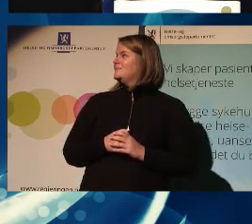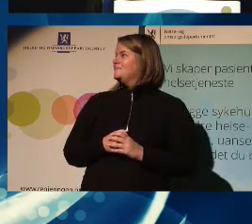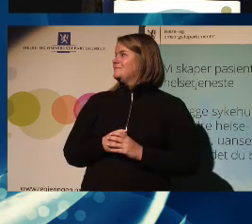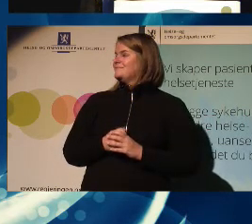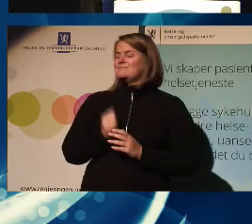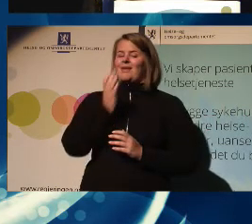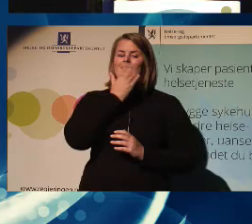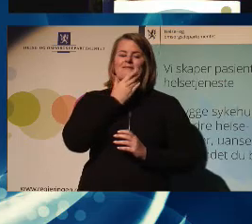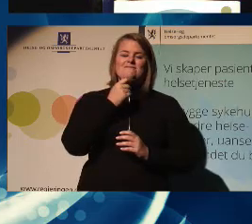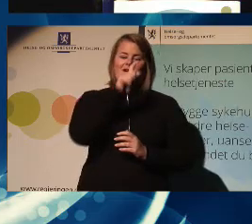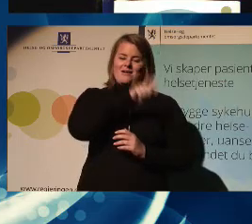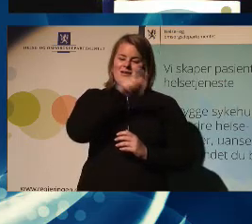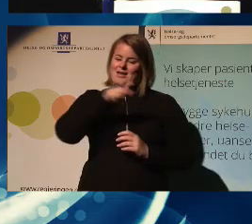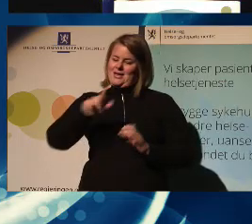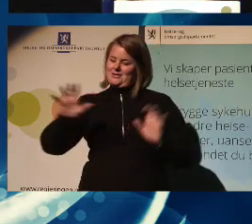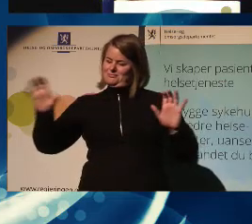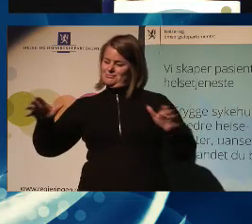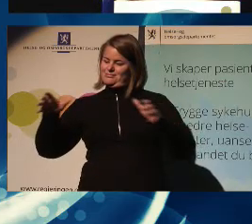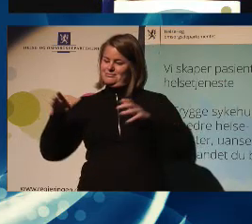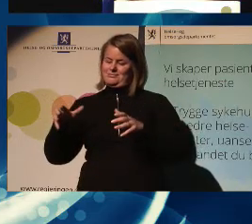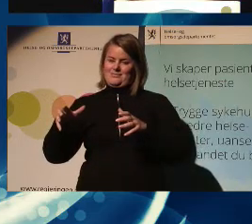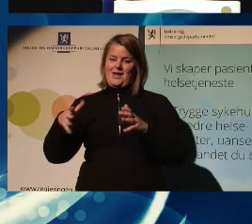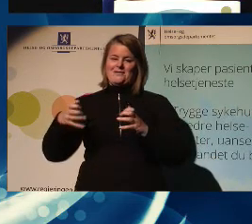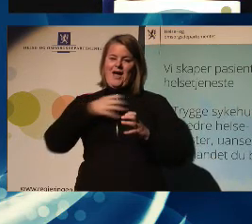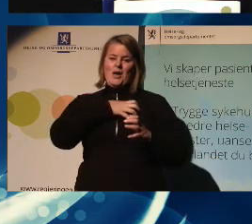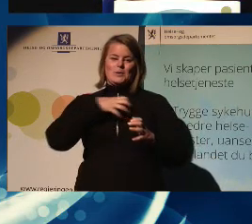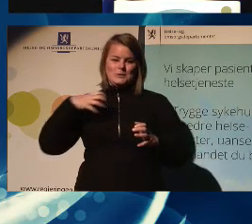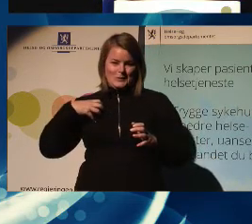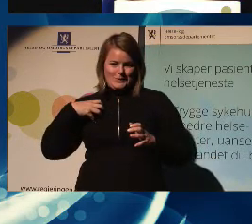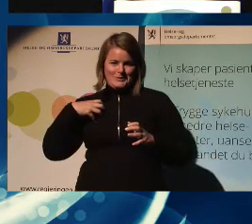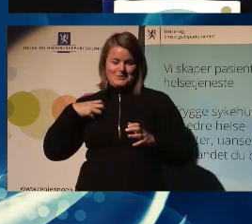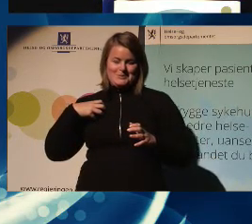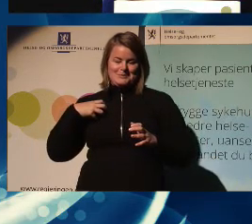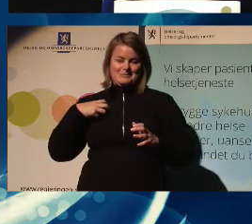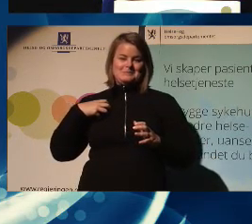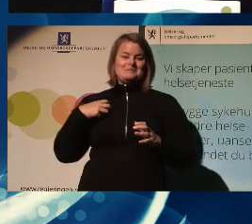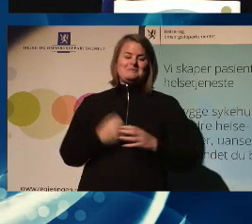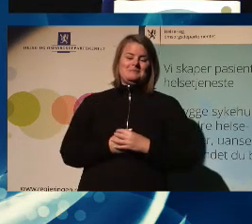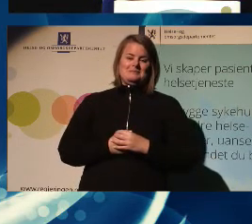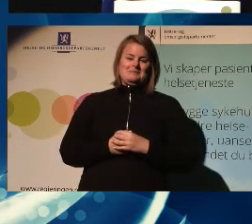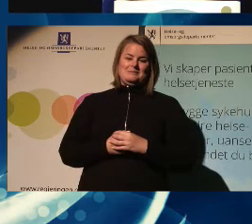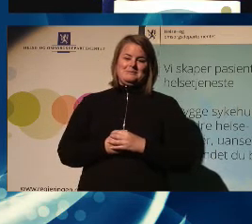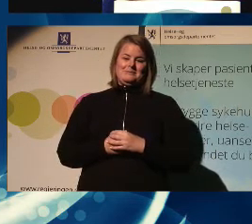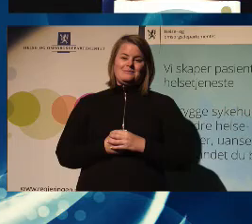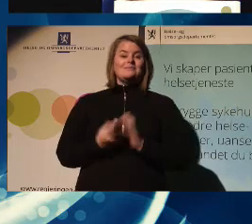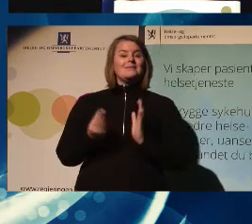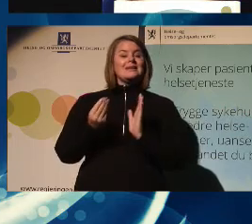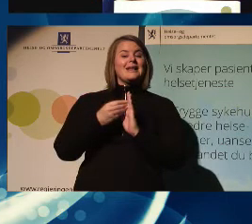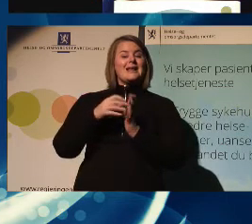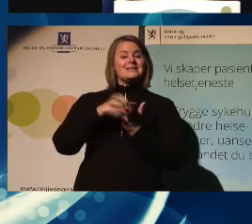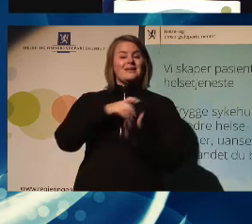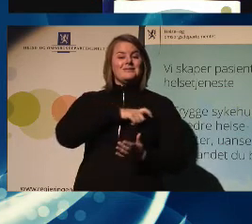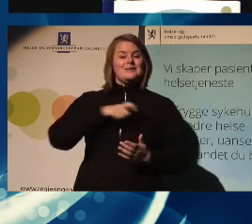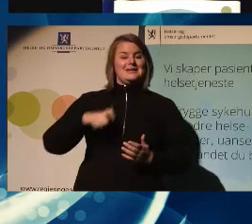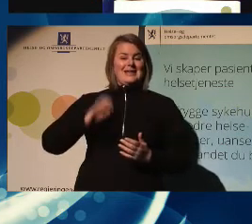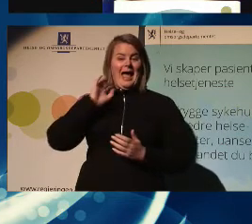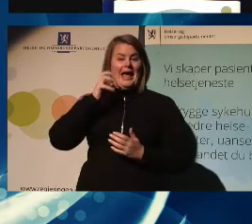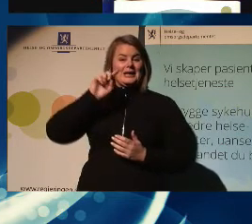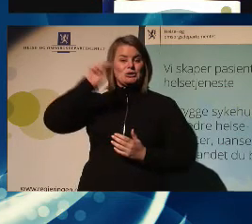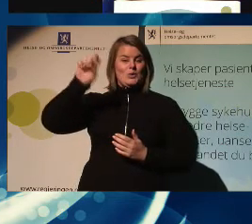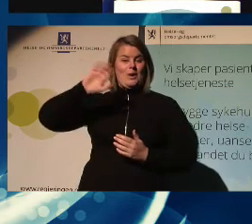vakker bukett fra Haugesund. I tillegg så ser dere at vi har besøk av statsminister Erna Solberg